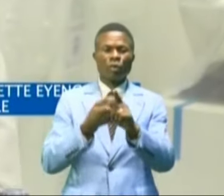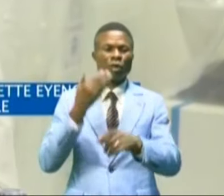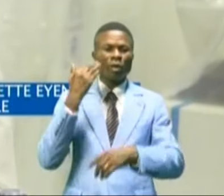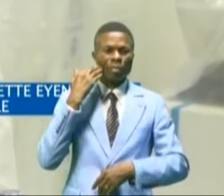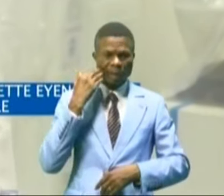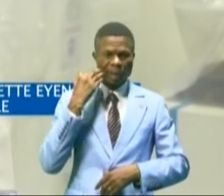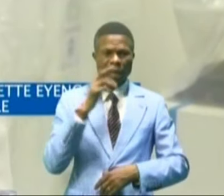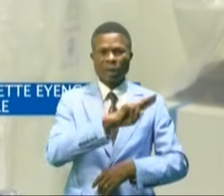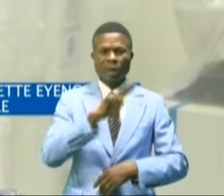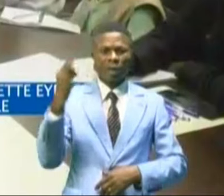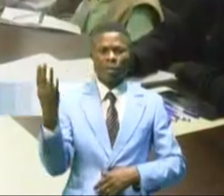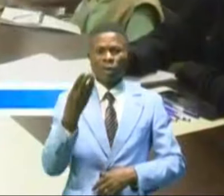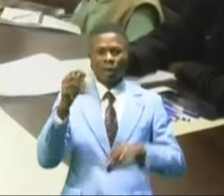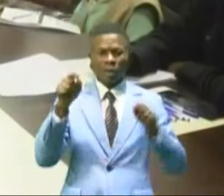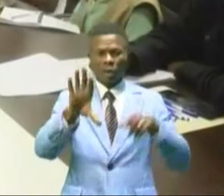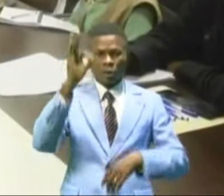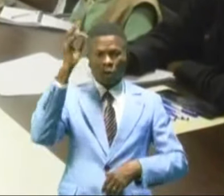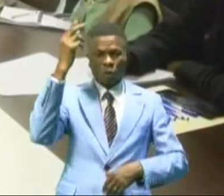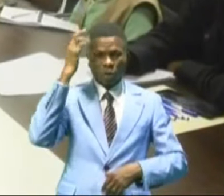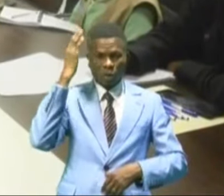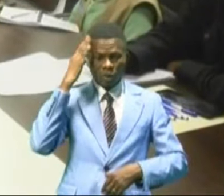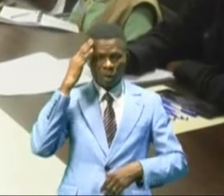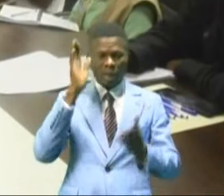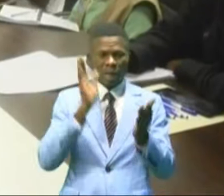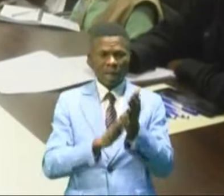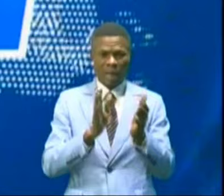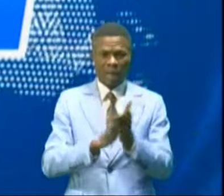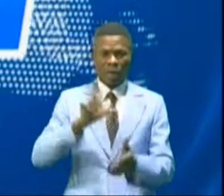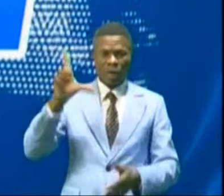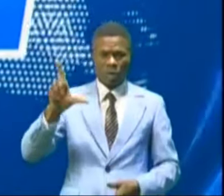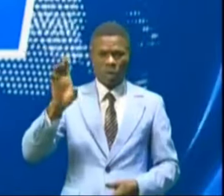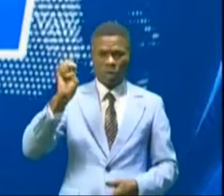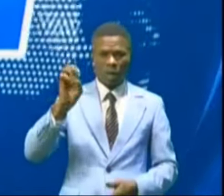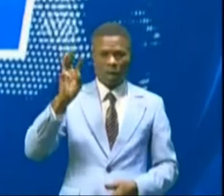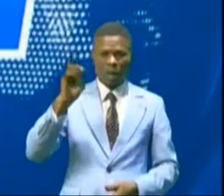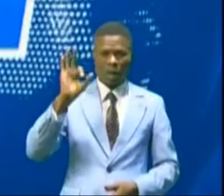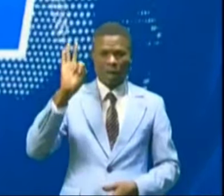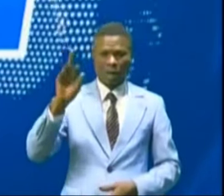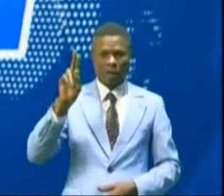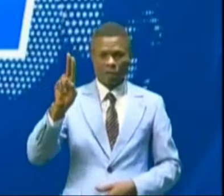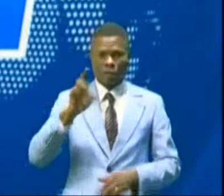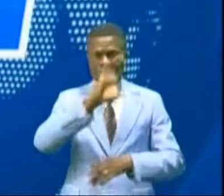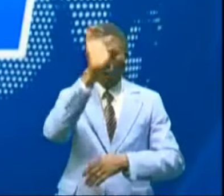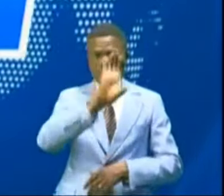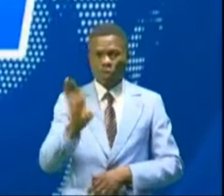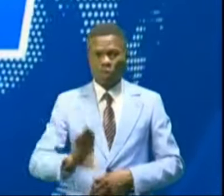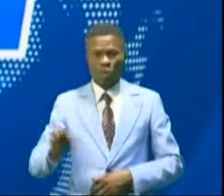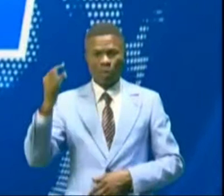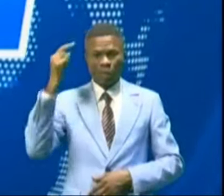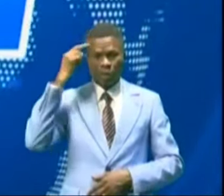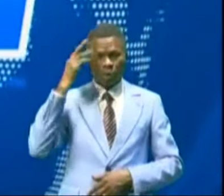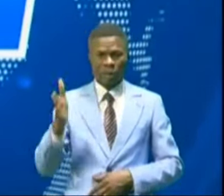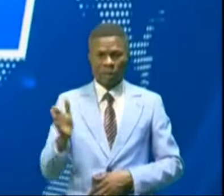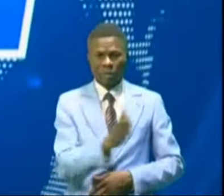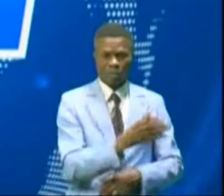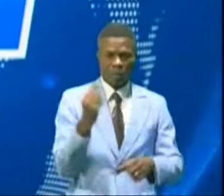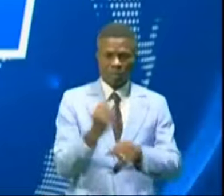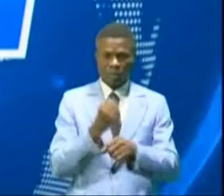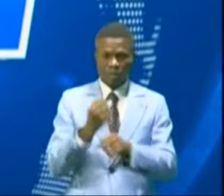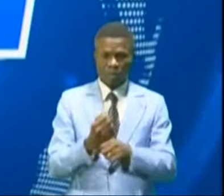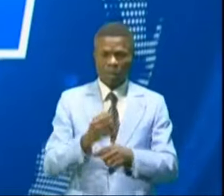pour Kinshasa, l'école L'Info Angili. Une séance de travail a mis autour d'une